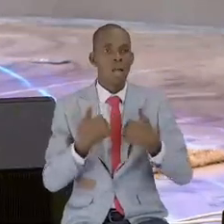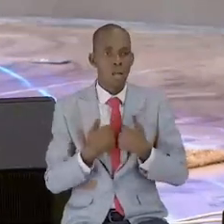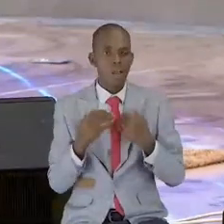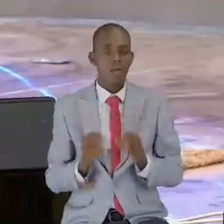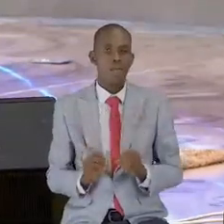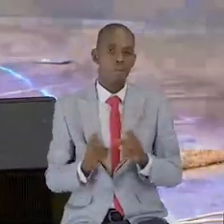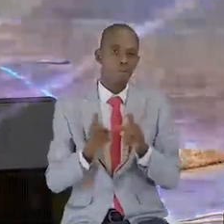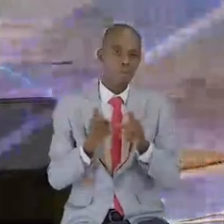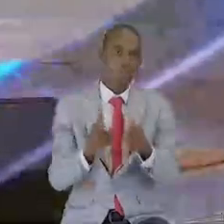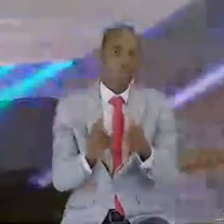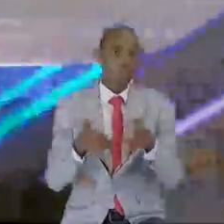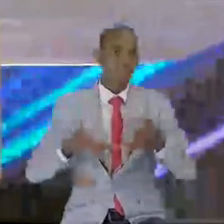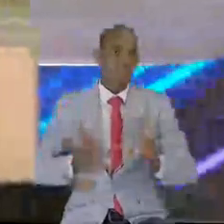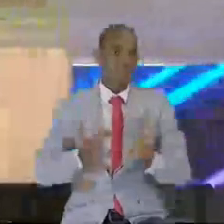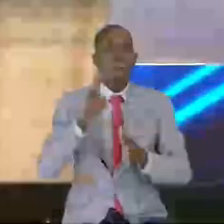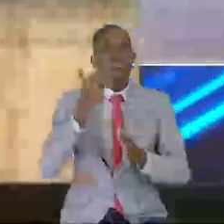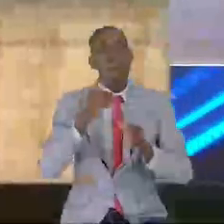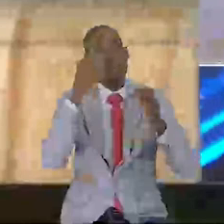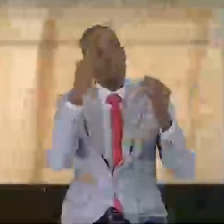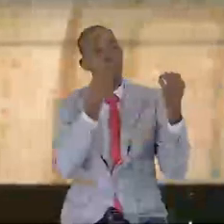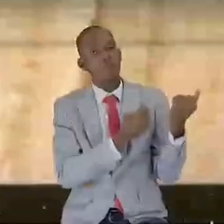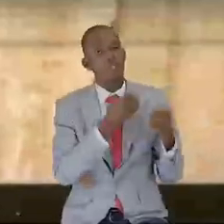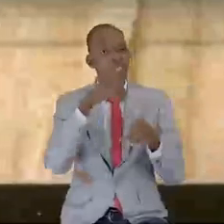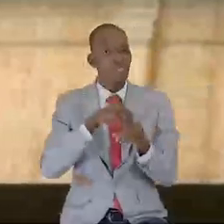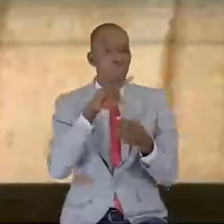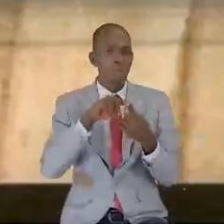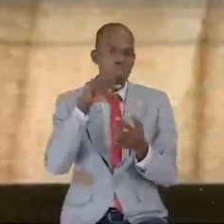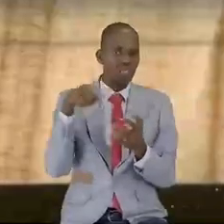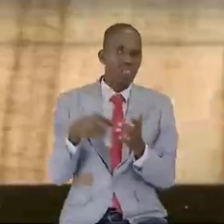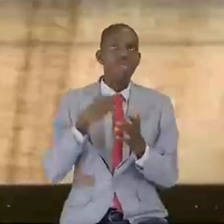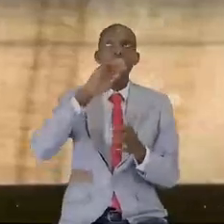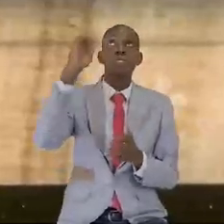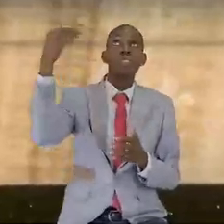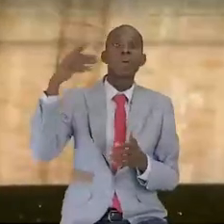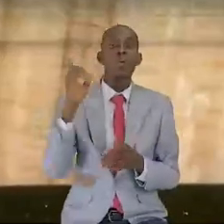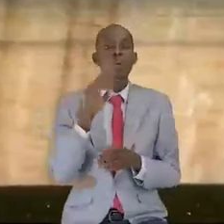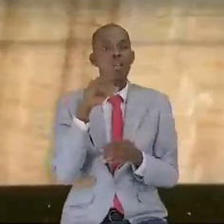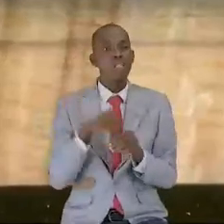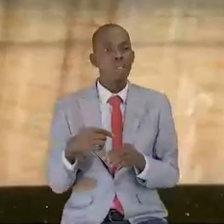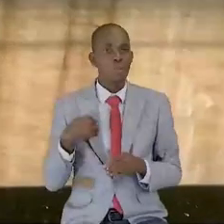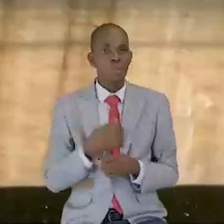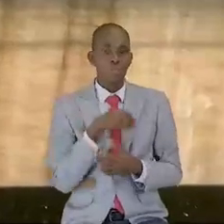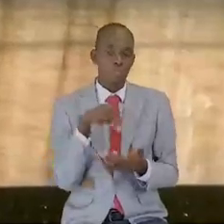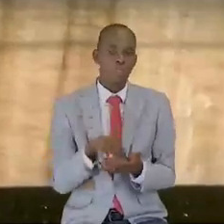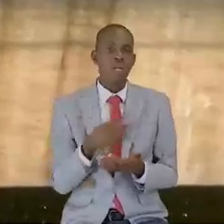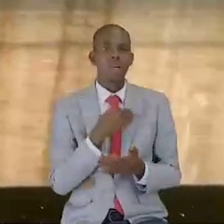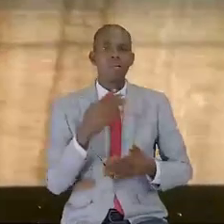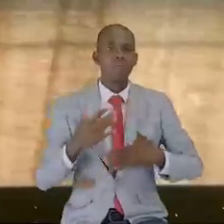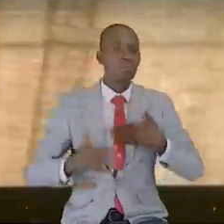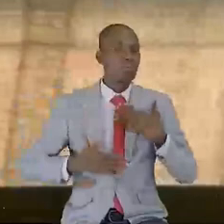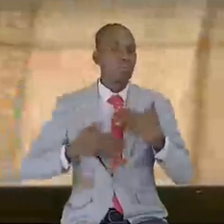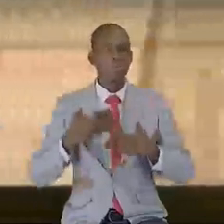foi accès à cette grâce dans laquelle nous demeurons fermes et nous